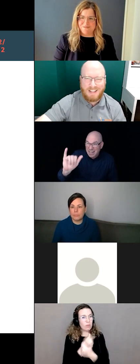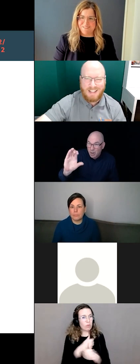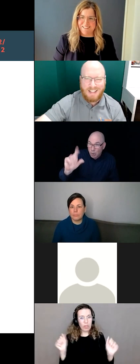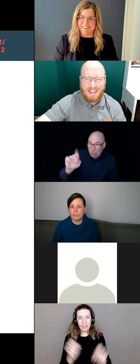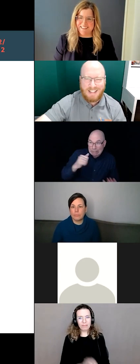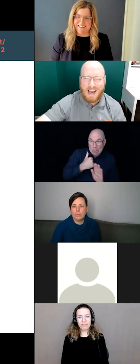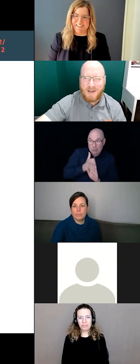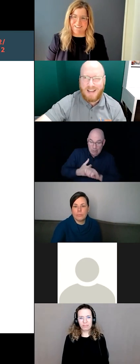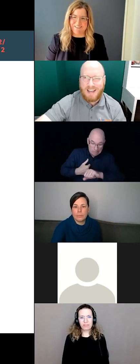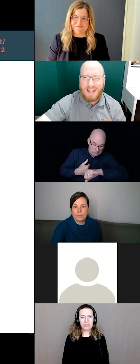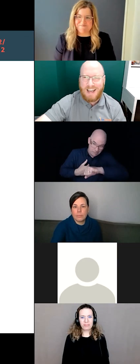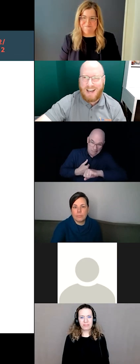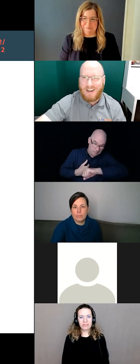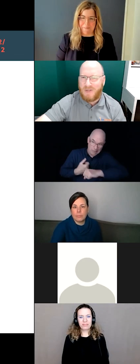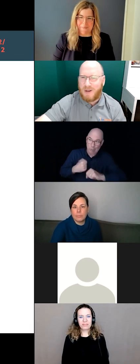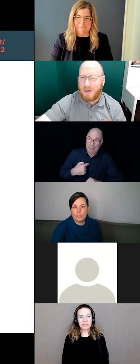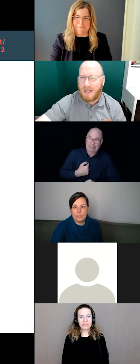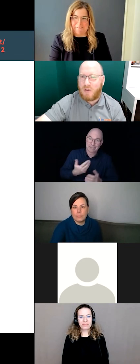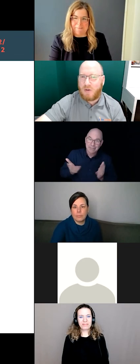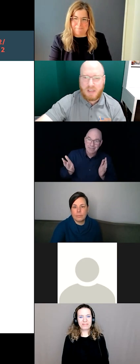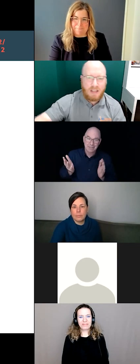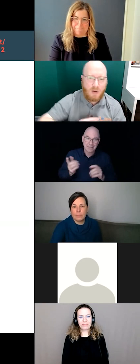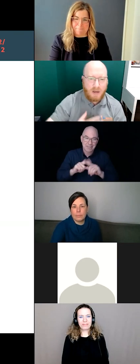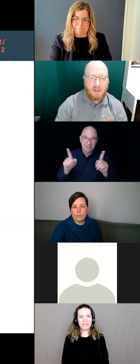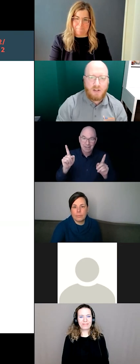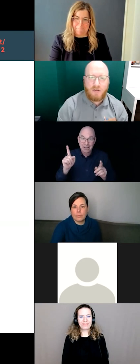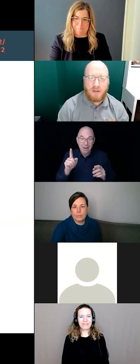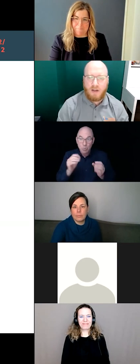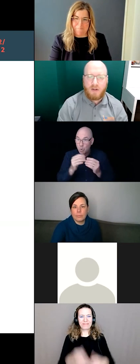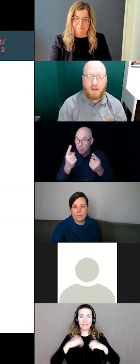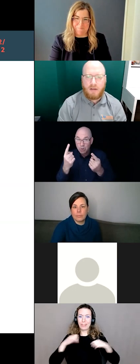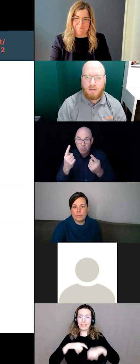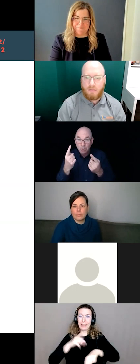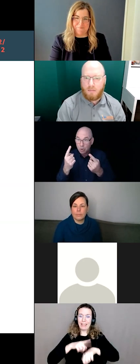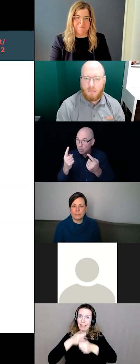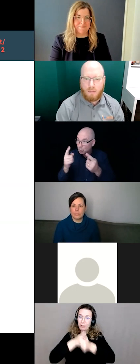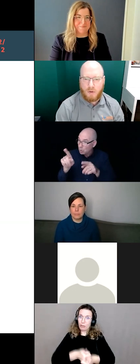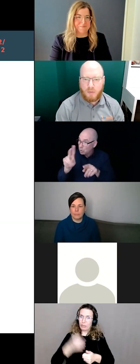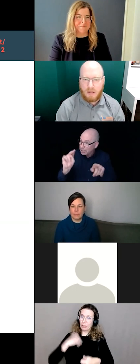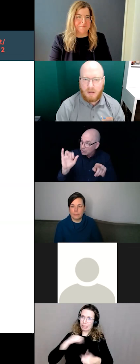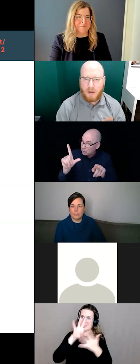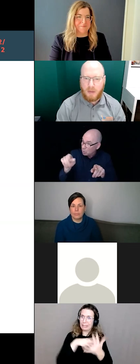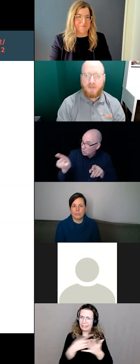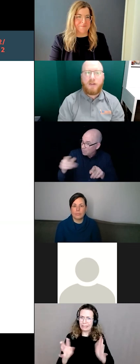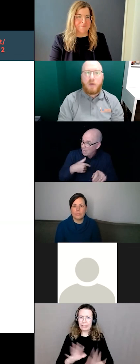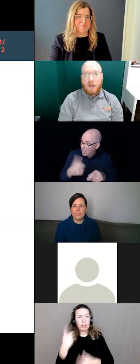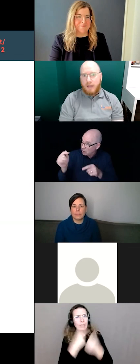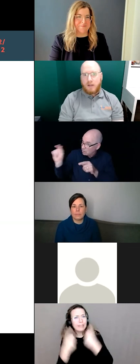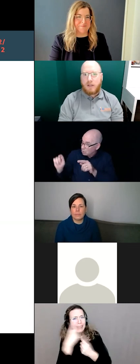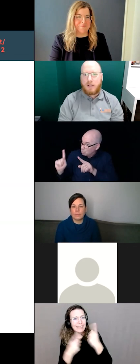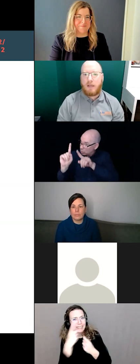Bon, j'essaie de respecter la cédule. Je ne sais pas s'il y a des questions que vous croyez qui